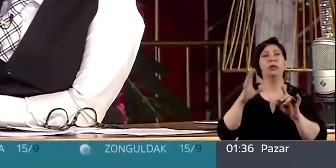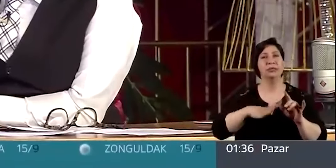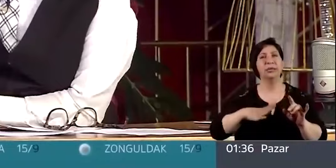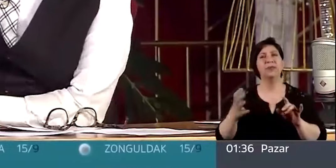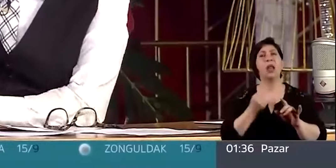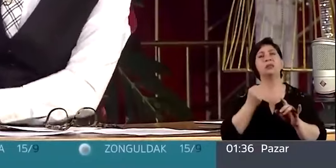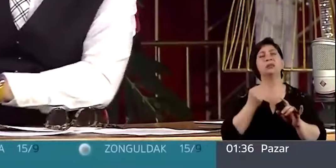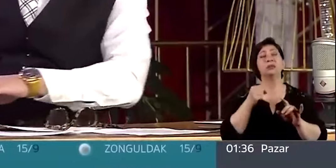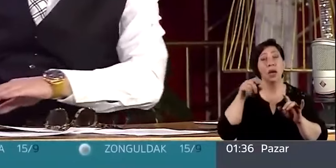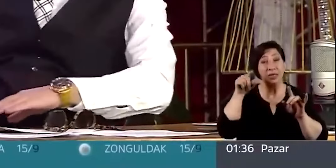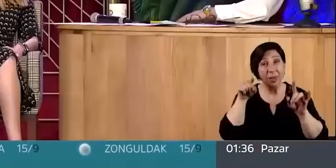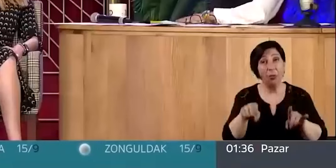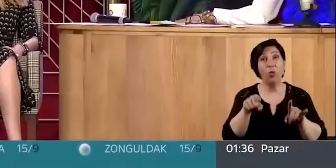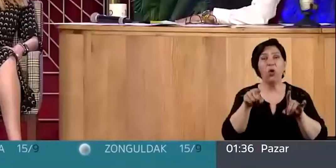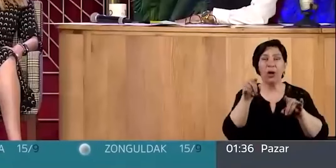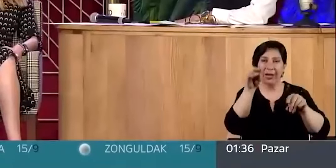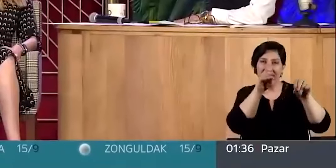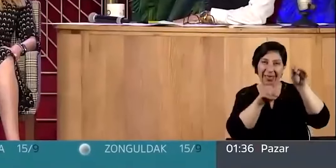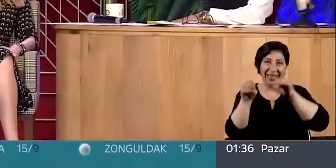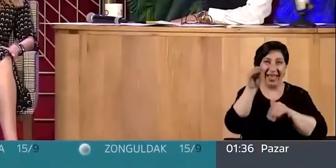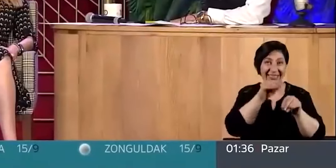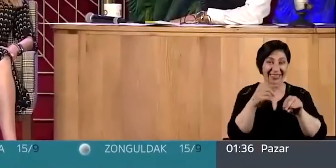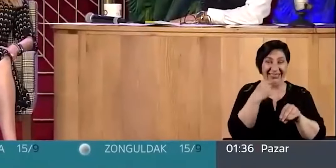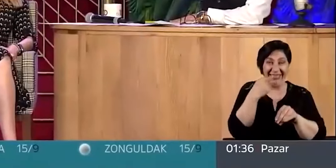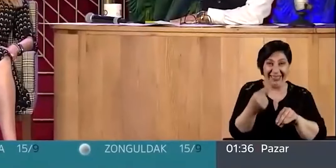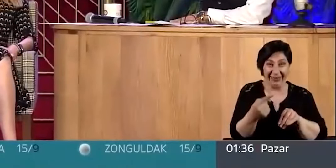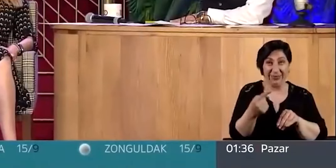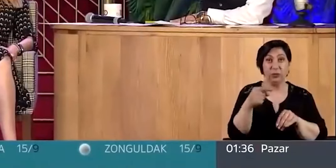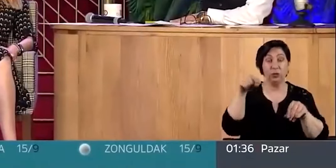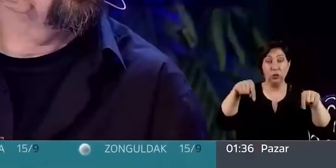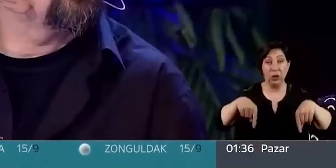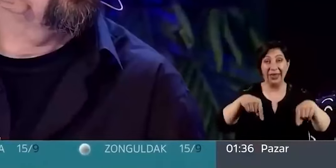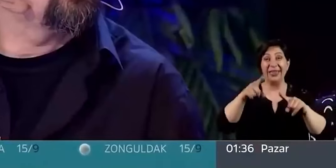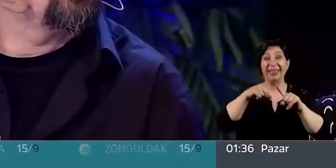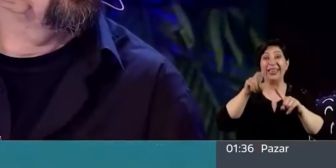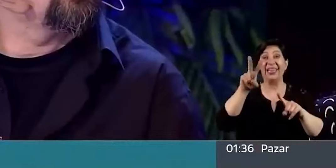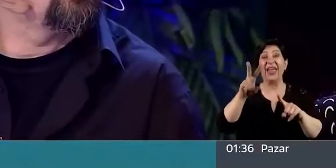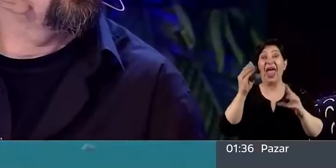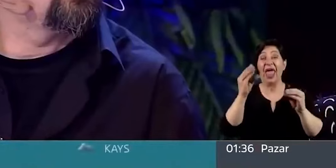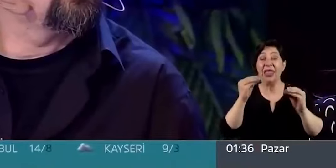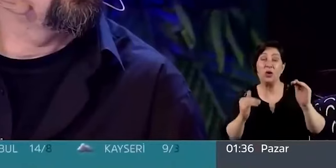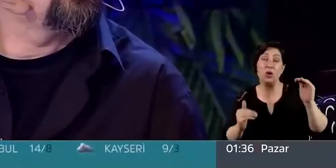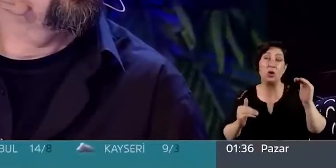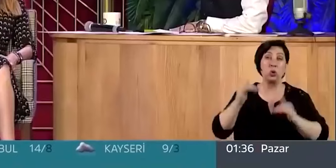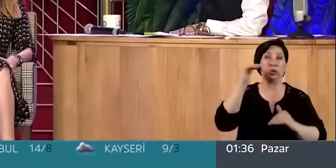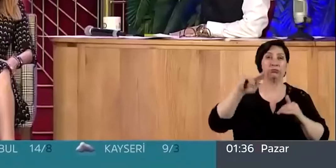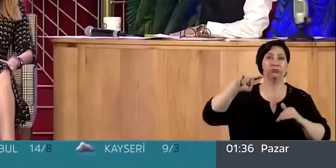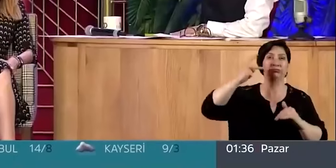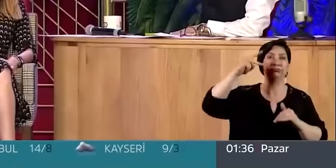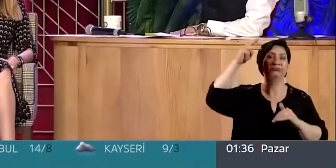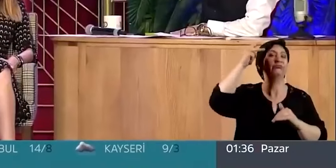elde ederiz diyor. İşte bu kast direktörlüğü dediğimiz şu anda televizyonculuktaki en yüksek